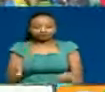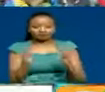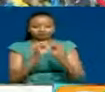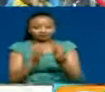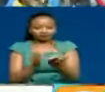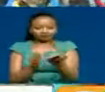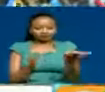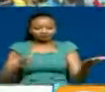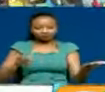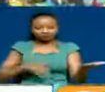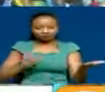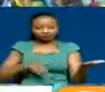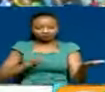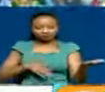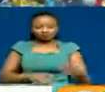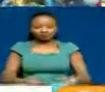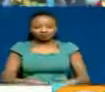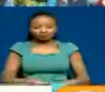na kina mama.